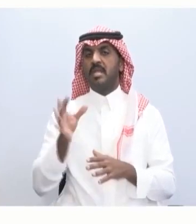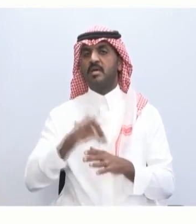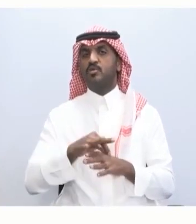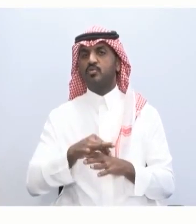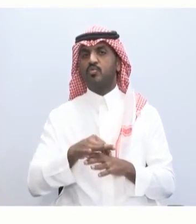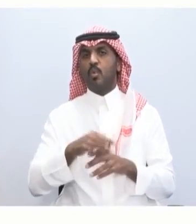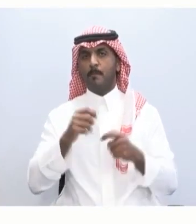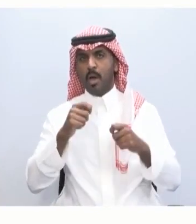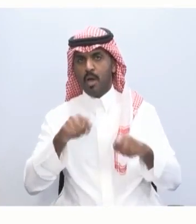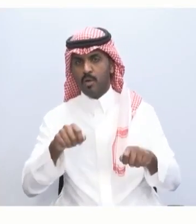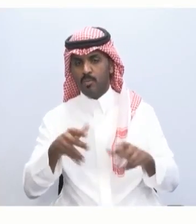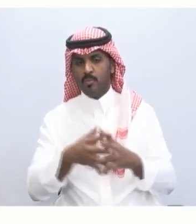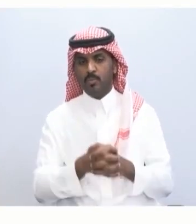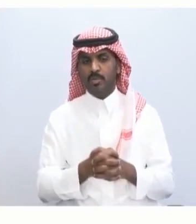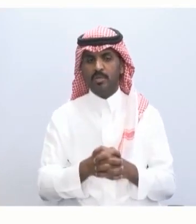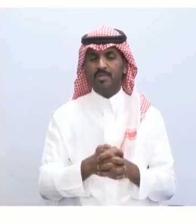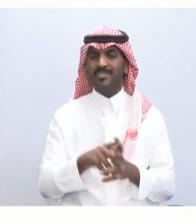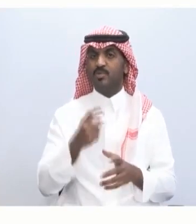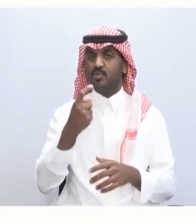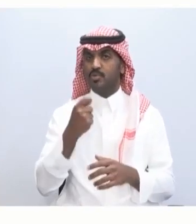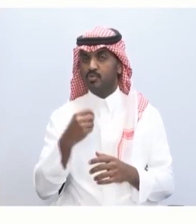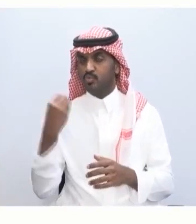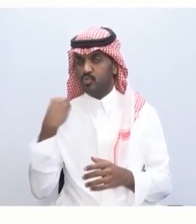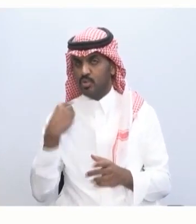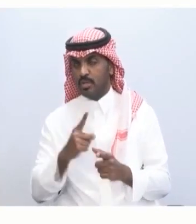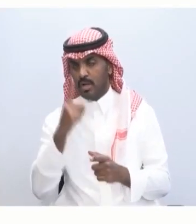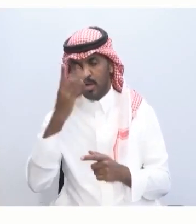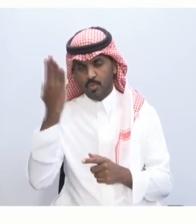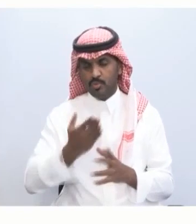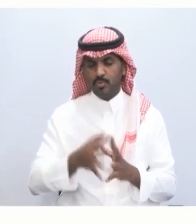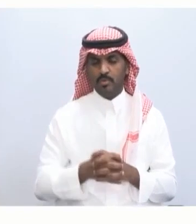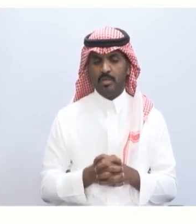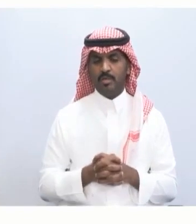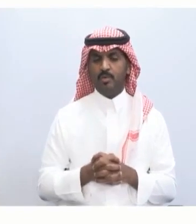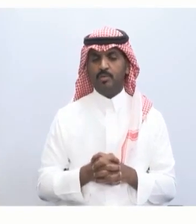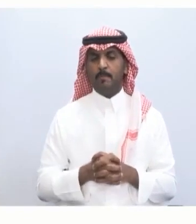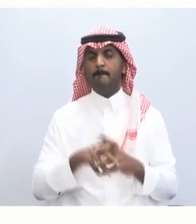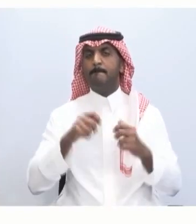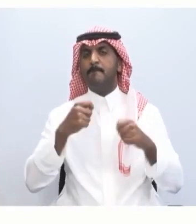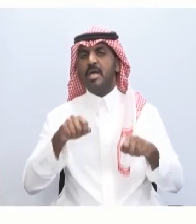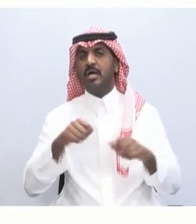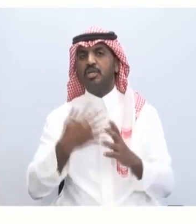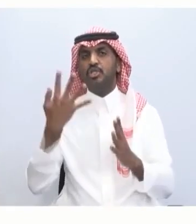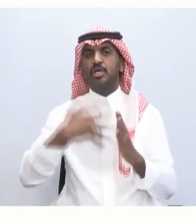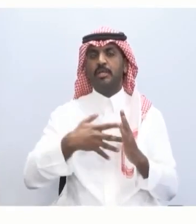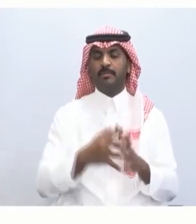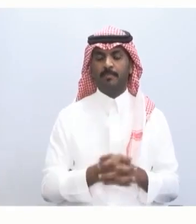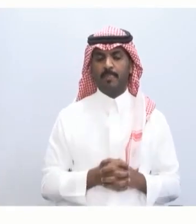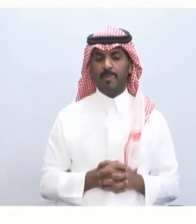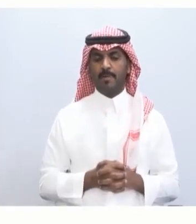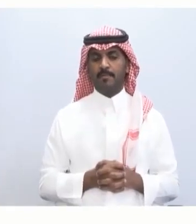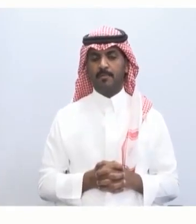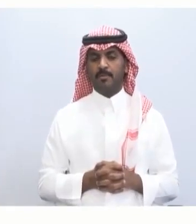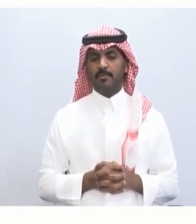على سنه الله ورسوله وهي تلك البيعه الشرعيه